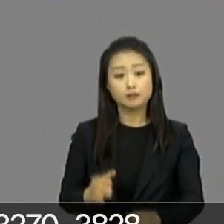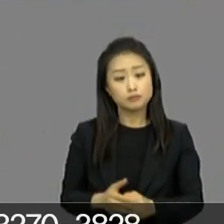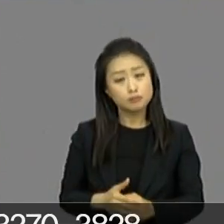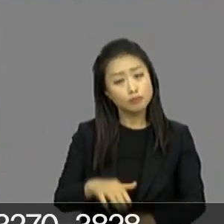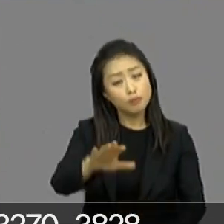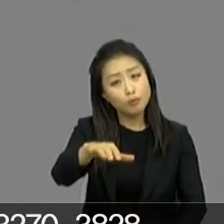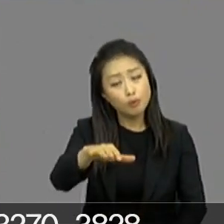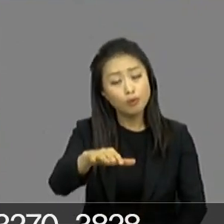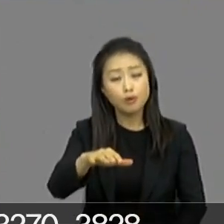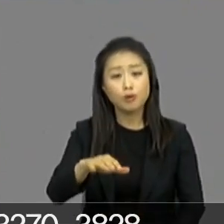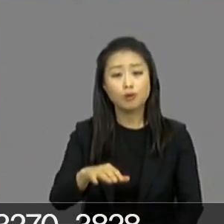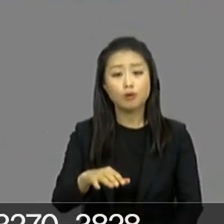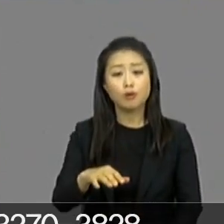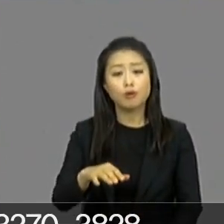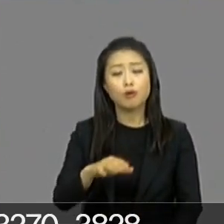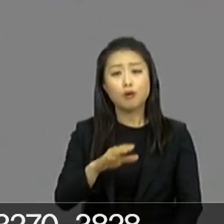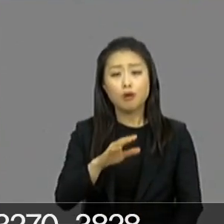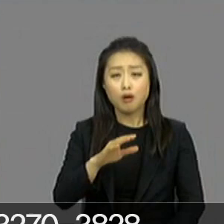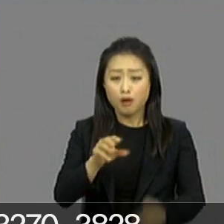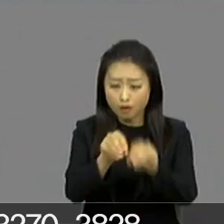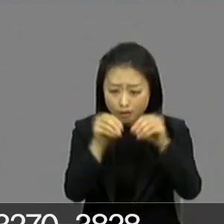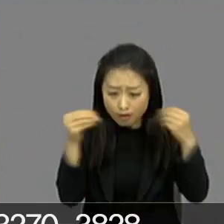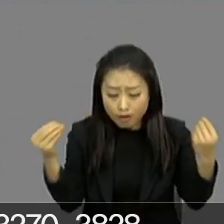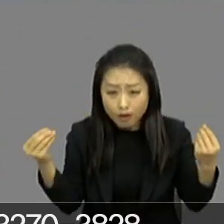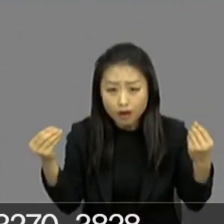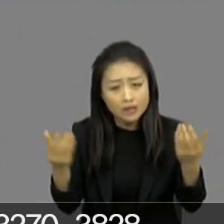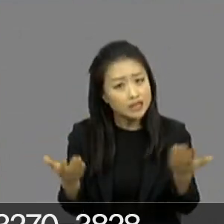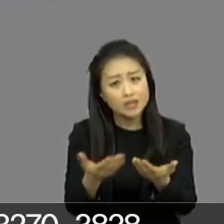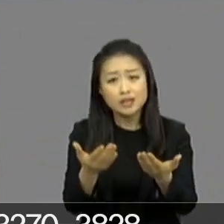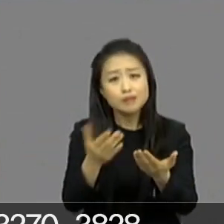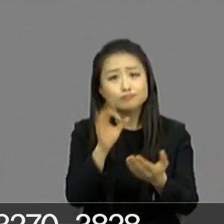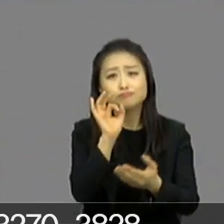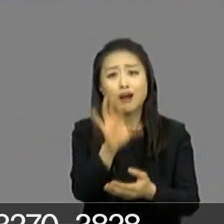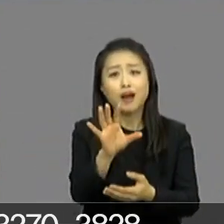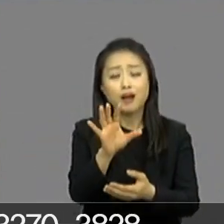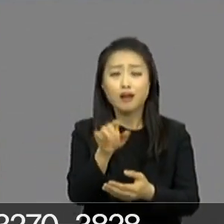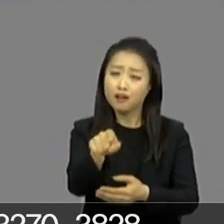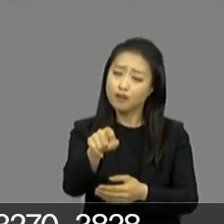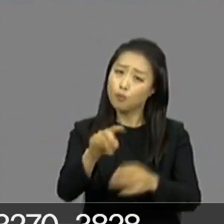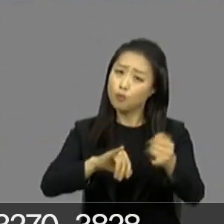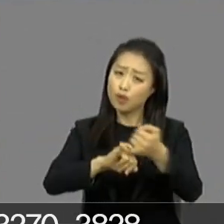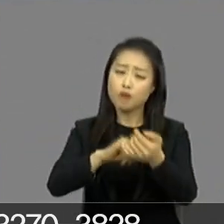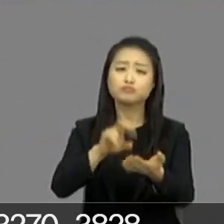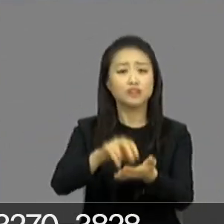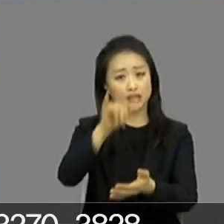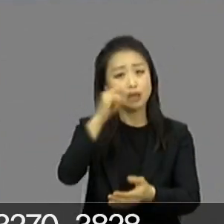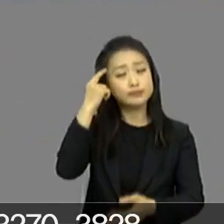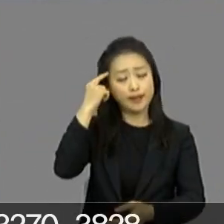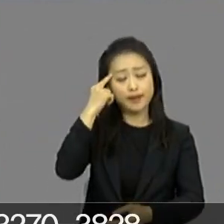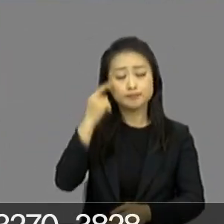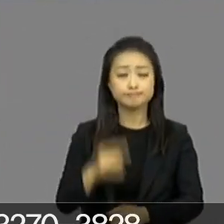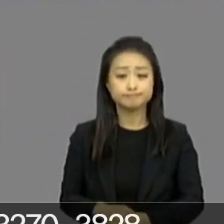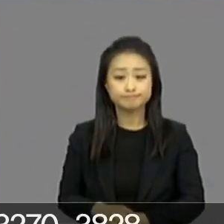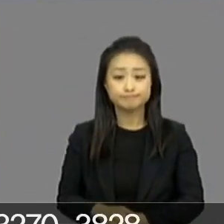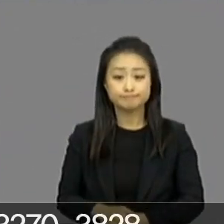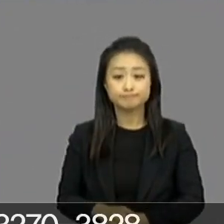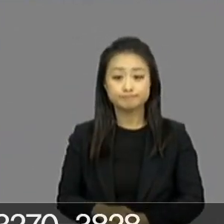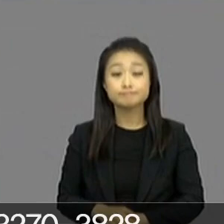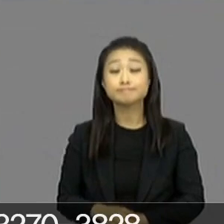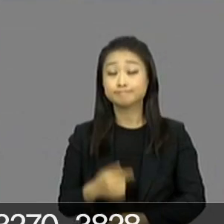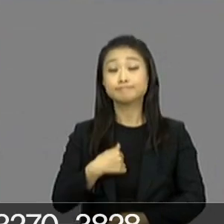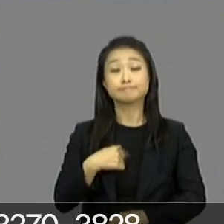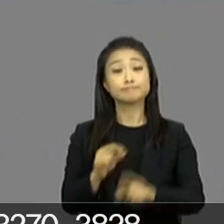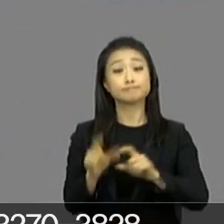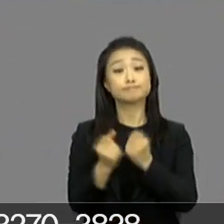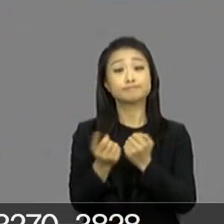그 기능을 할 수 없는 공약 입니다 그래서 저는 그 부분은 상당히 문제가 있다 이렇게 생각 제가 지금 말씀 하신 어제가 조금